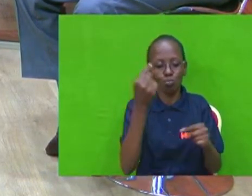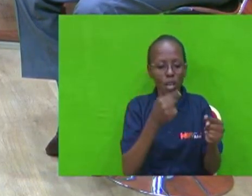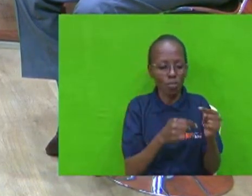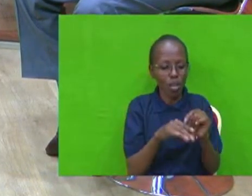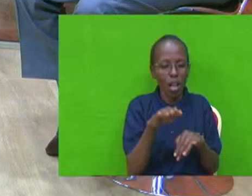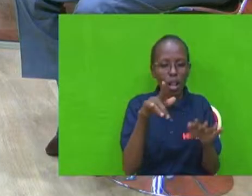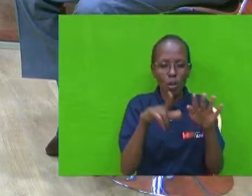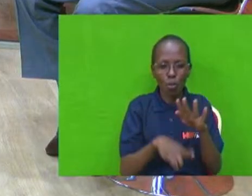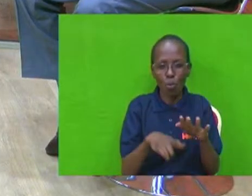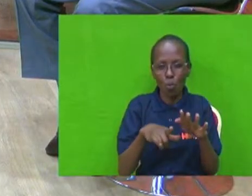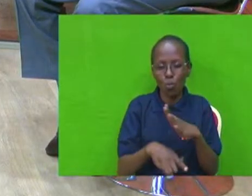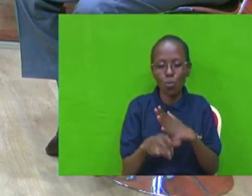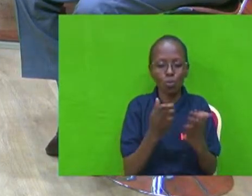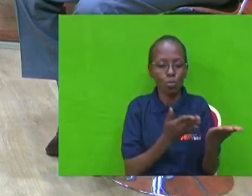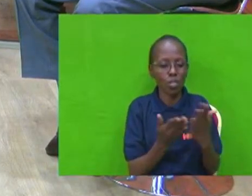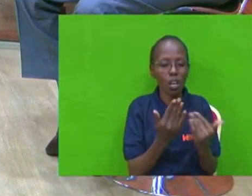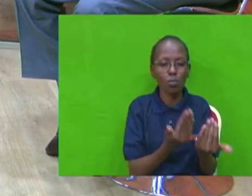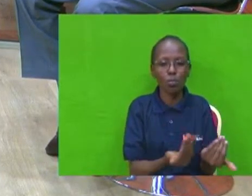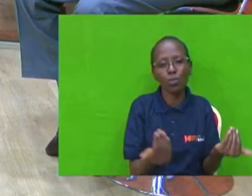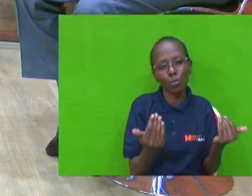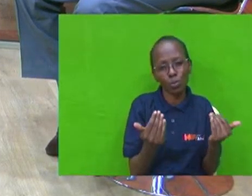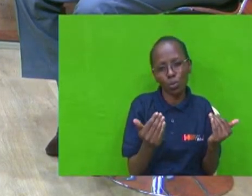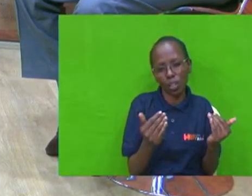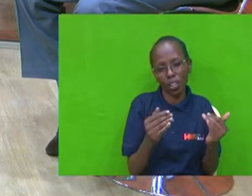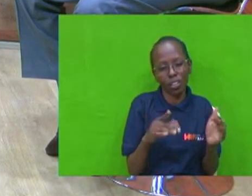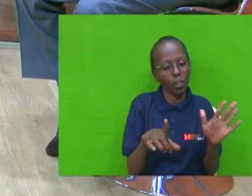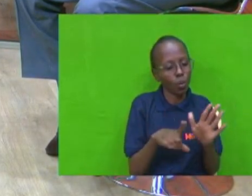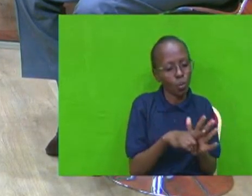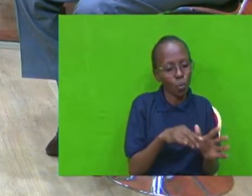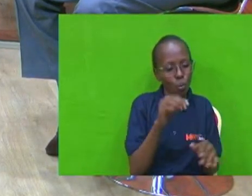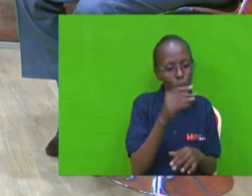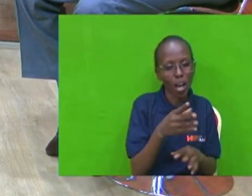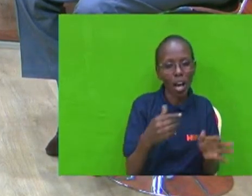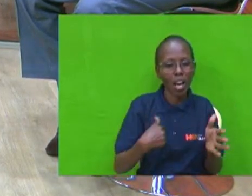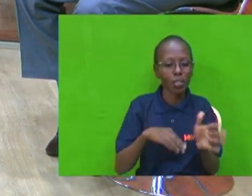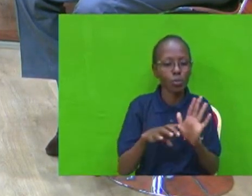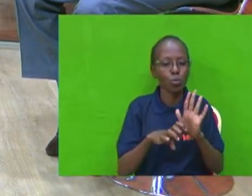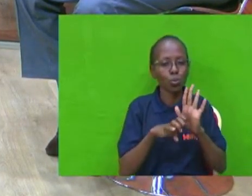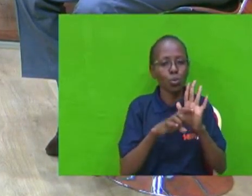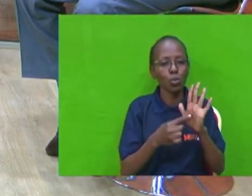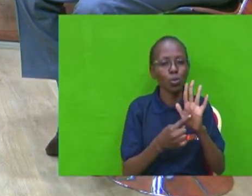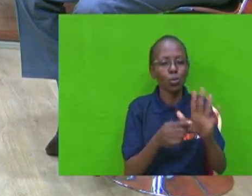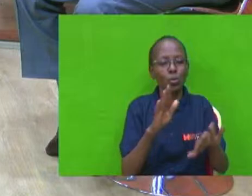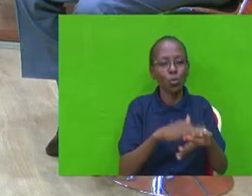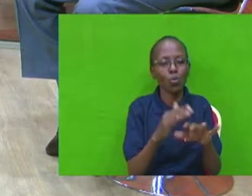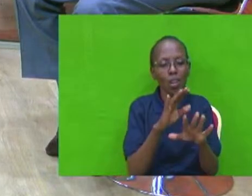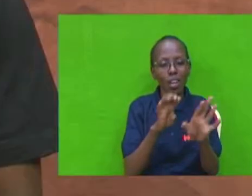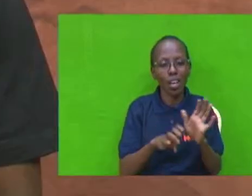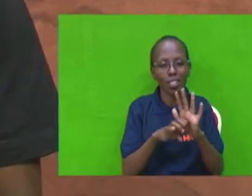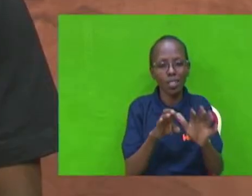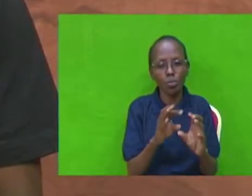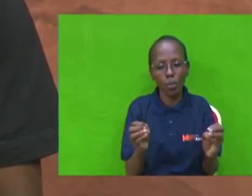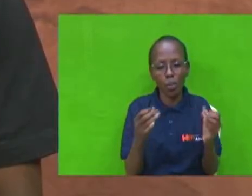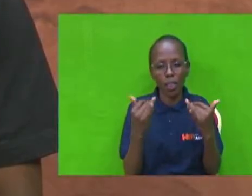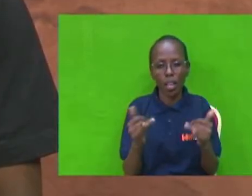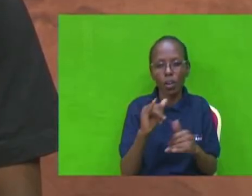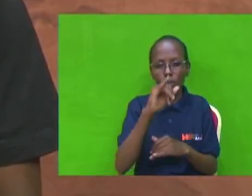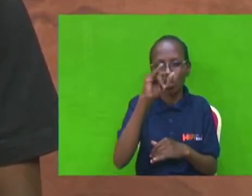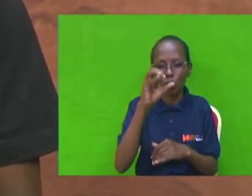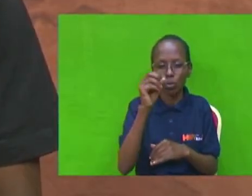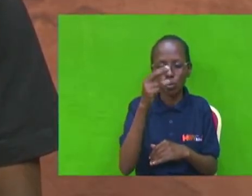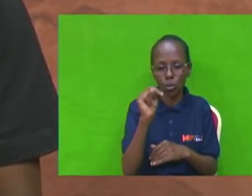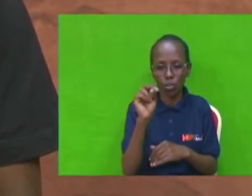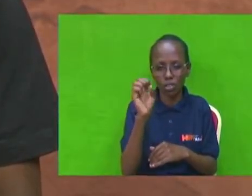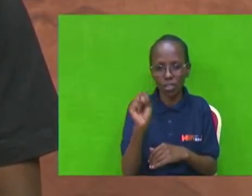kuleta maamrisho na amri ambazo ndio tunatangaza. Sisi wenyewe tuonyeshe mfano bora. Asante. Sasa Mwalimu Jones, tunaingia Waefeso